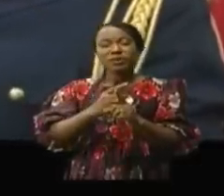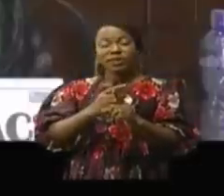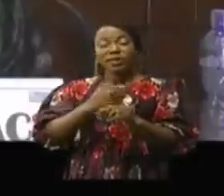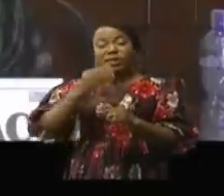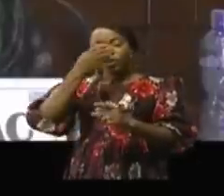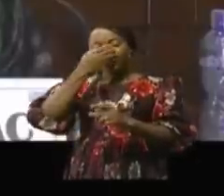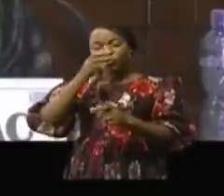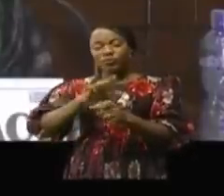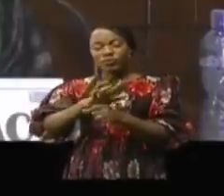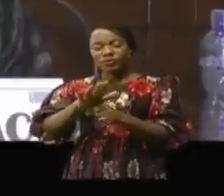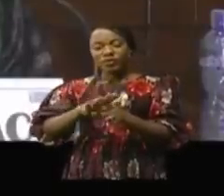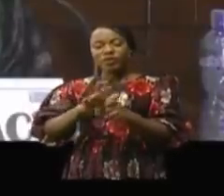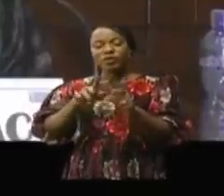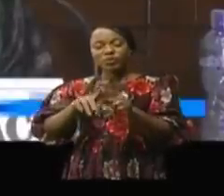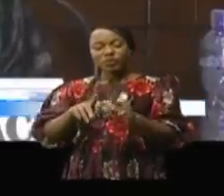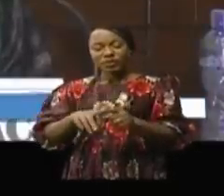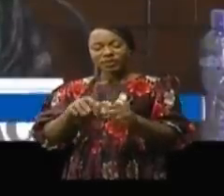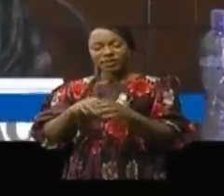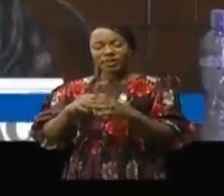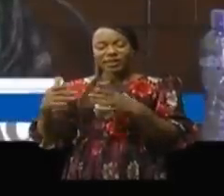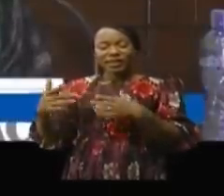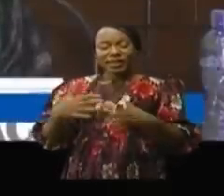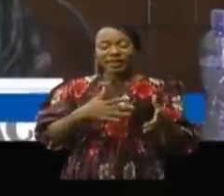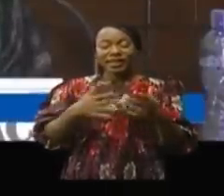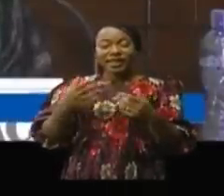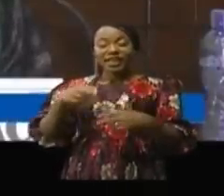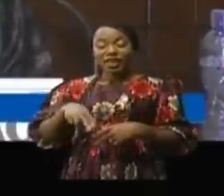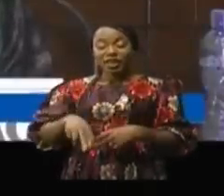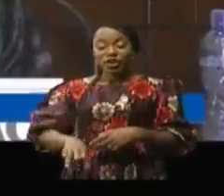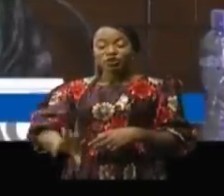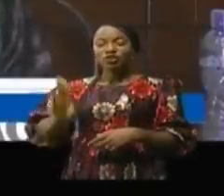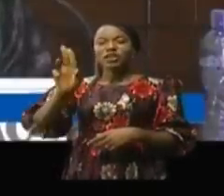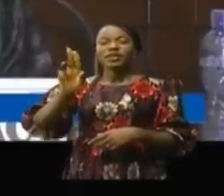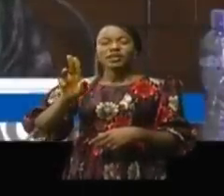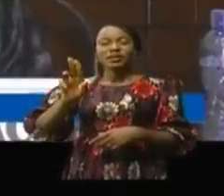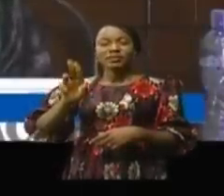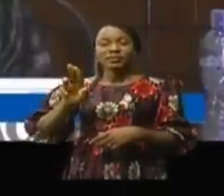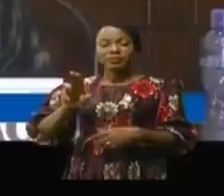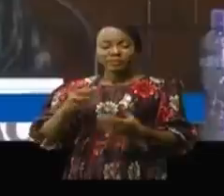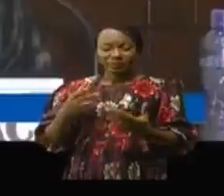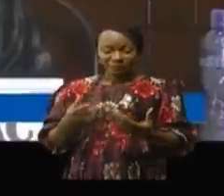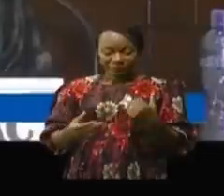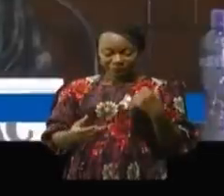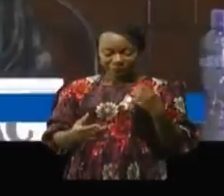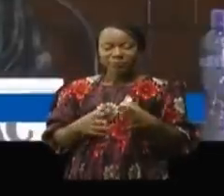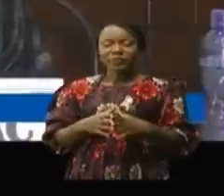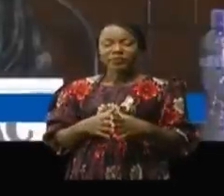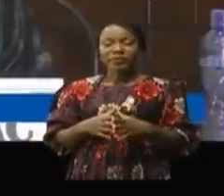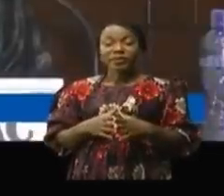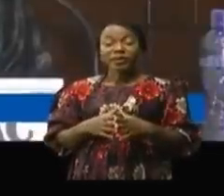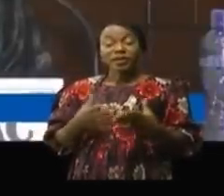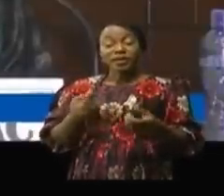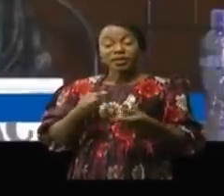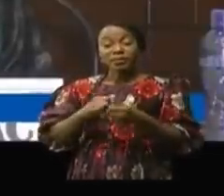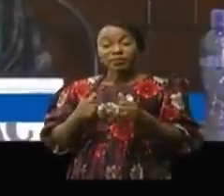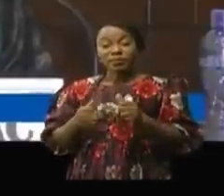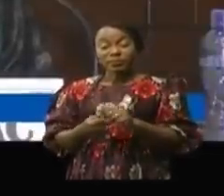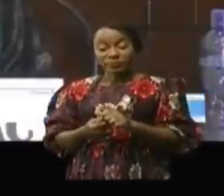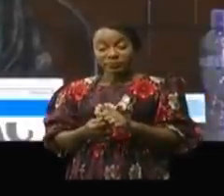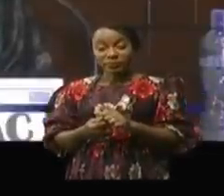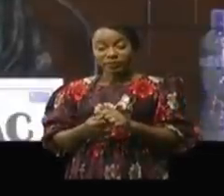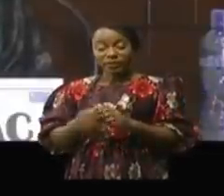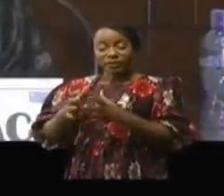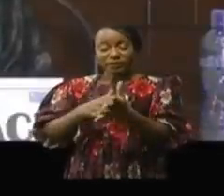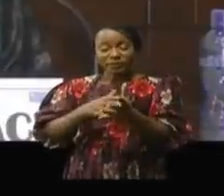ukrainienne. Dans les efforts d'éviter les effets dévastateurs liés à la pandémie